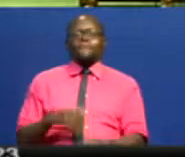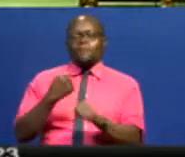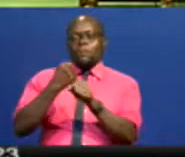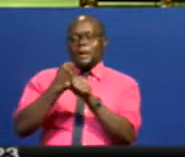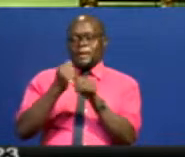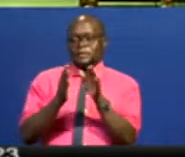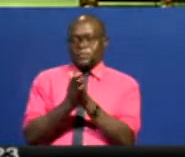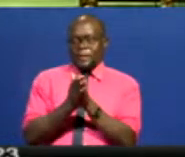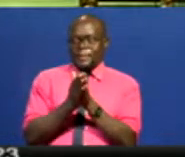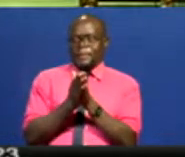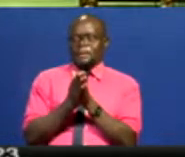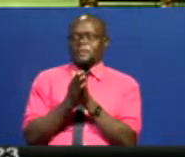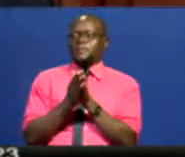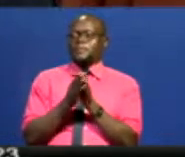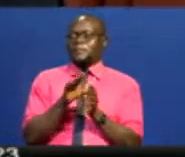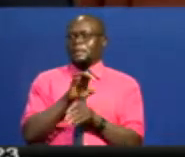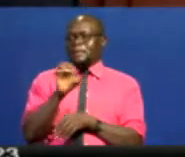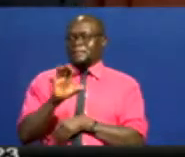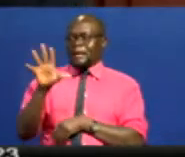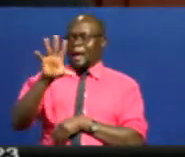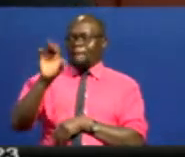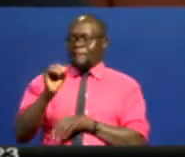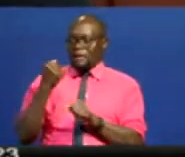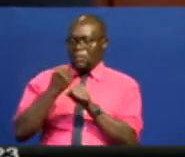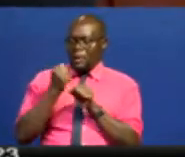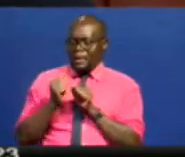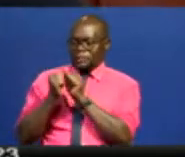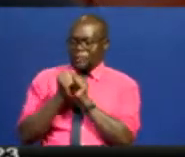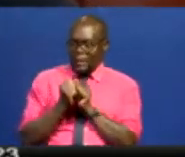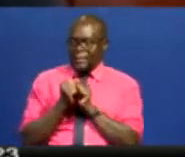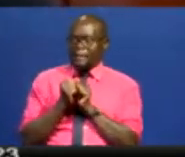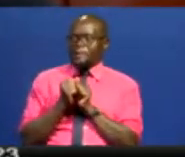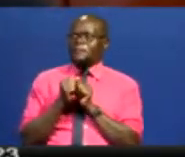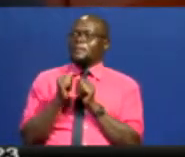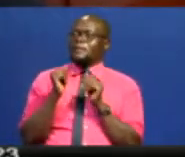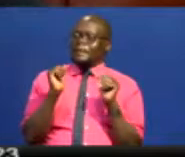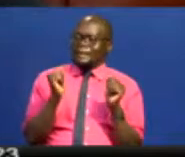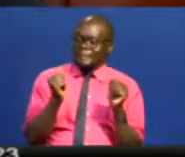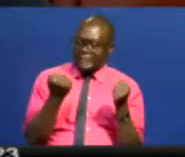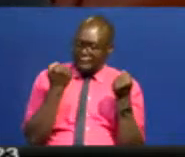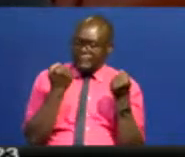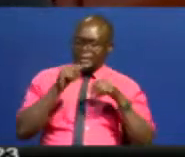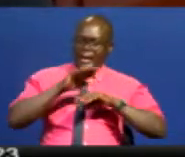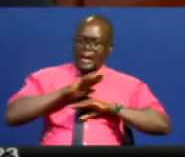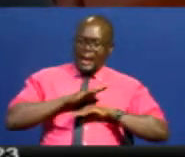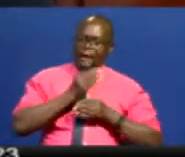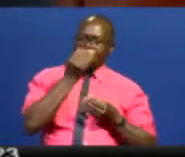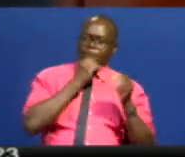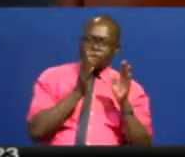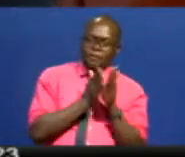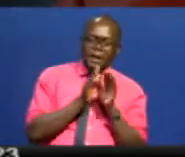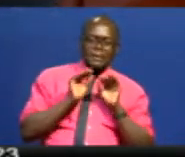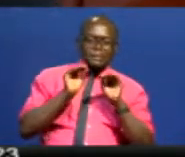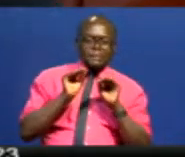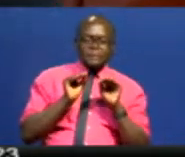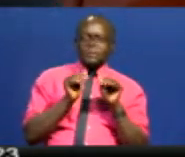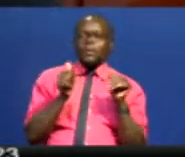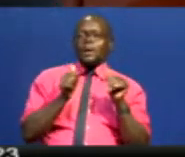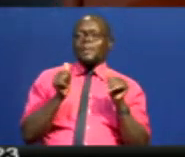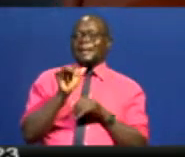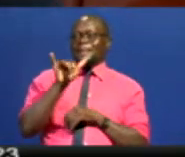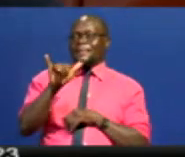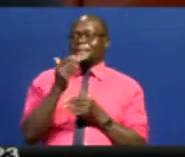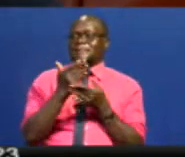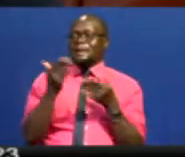ushirikiano wa mataifa ya Afrika Mashariki katika usalama wa chakula na lishe bora ni jambo